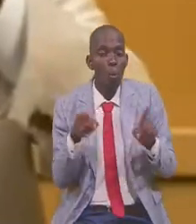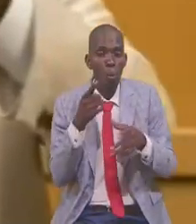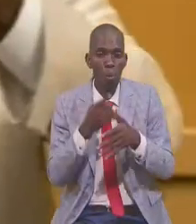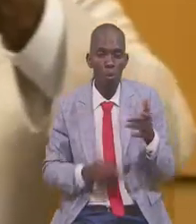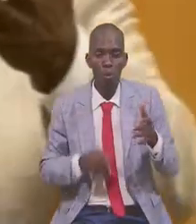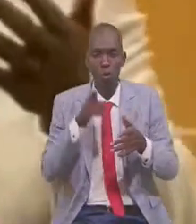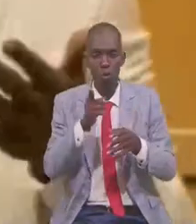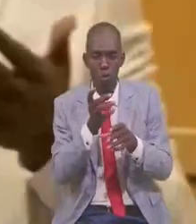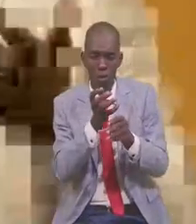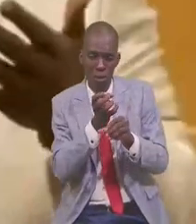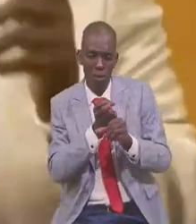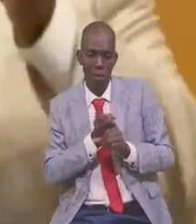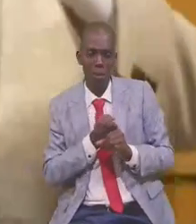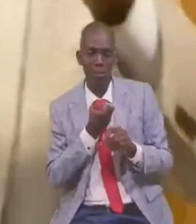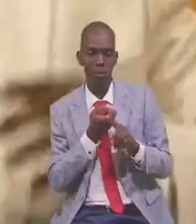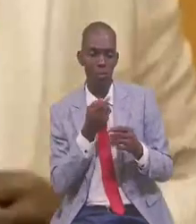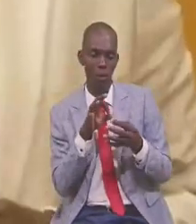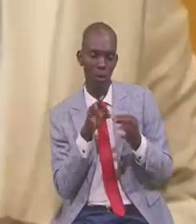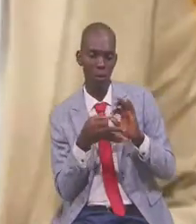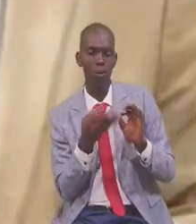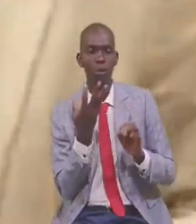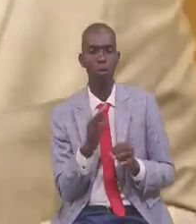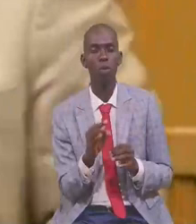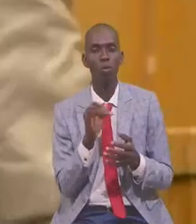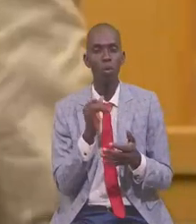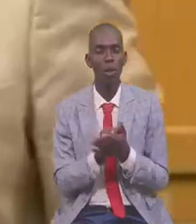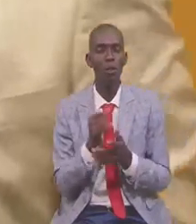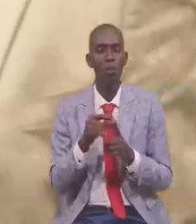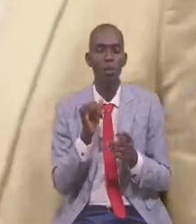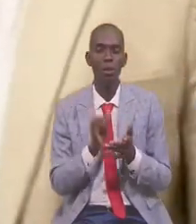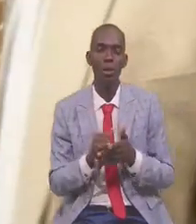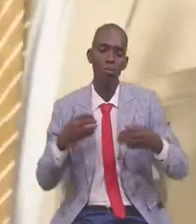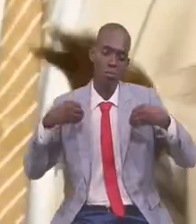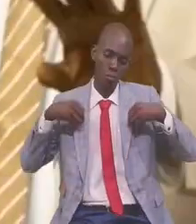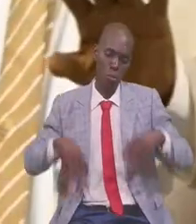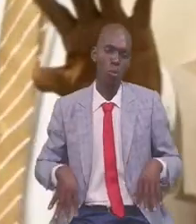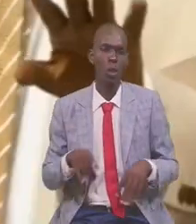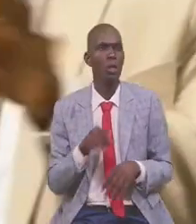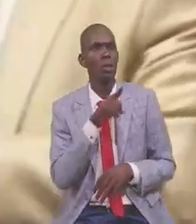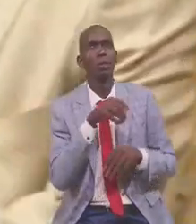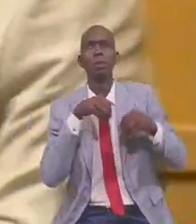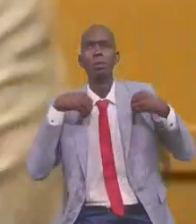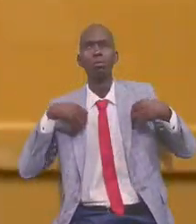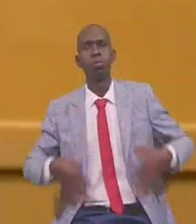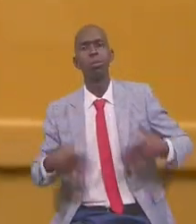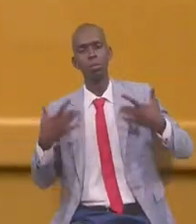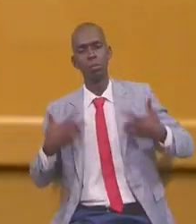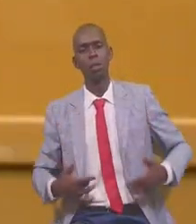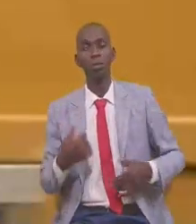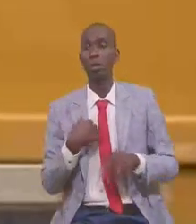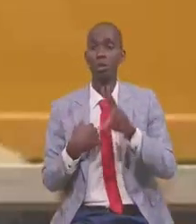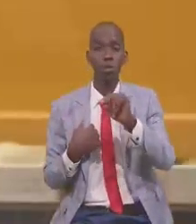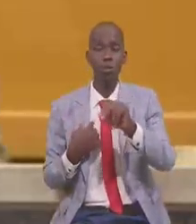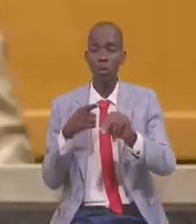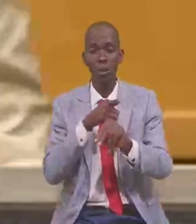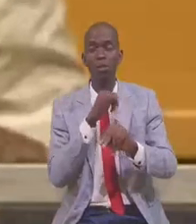ce que tu as entendu qui te décourage. Il m'a découragé, non, il ne t'a pas découragé.